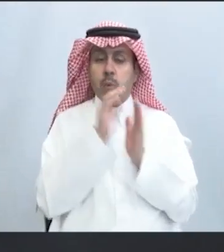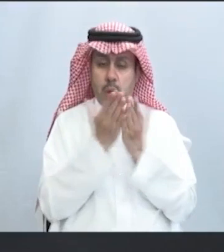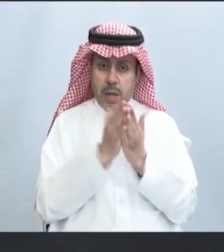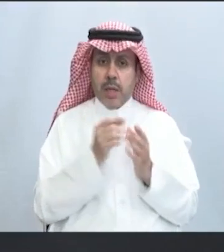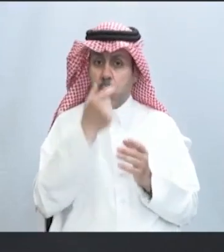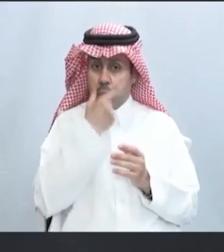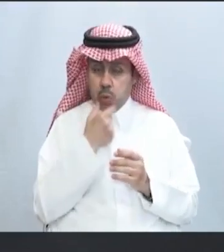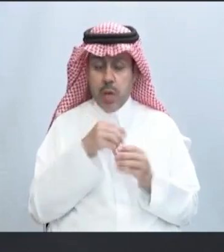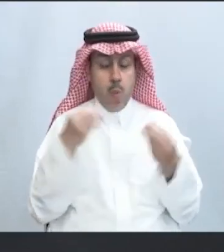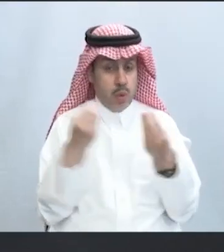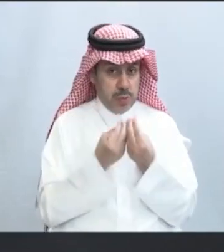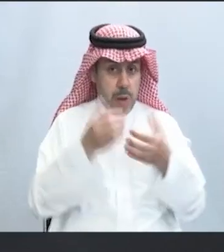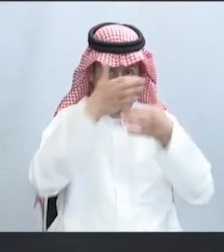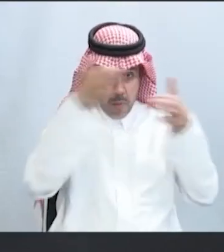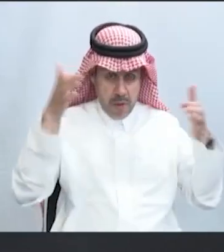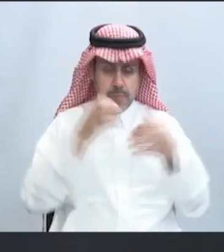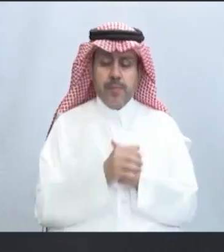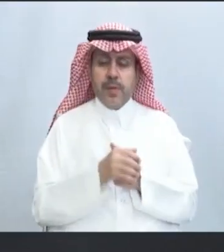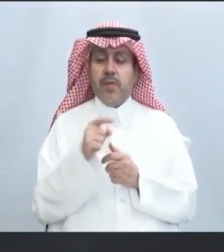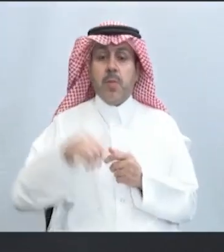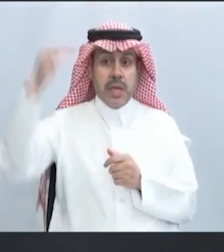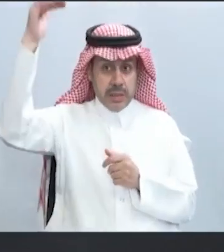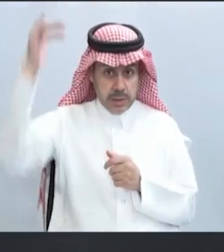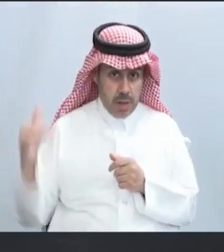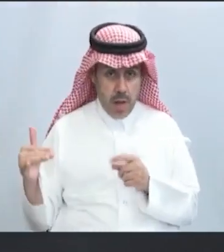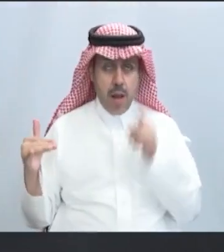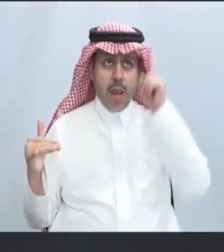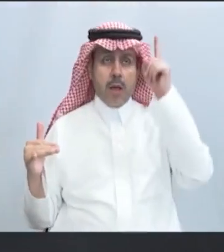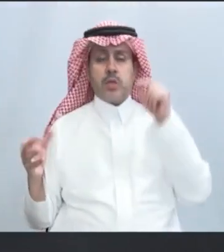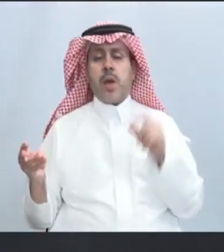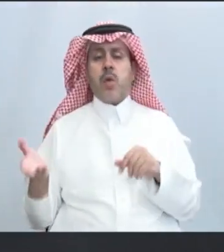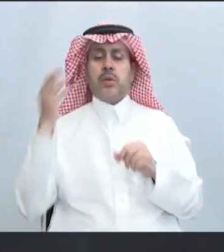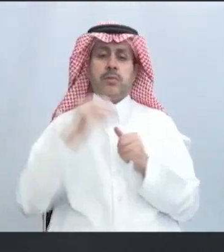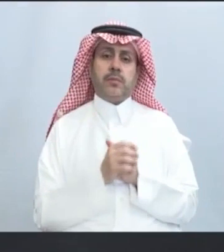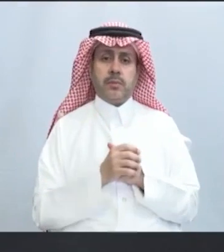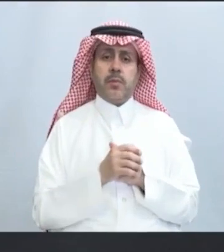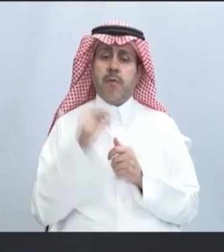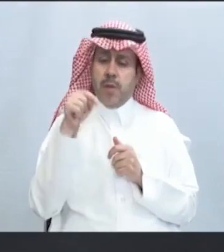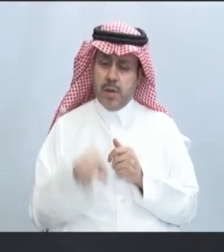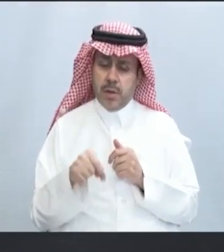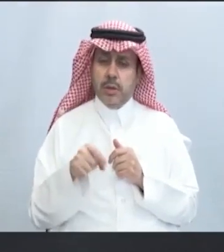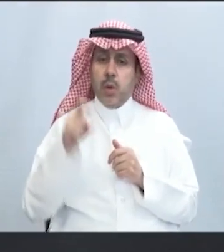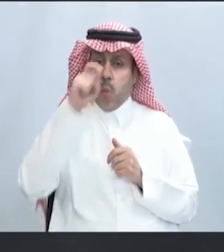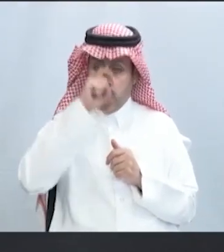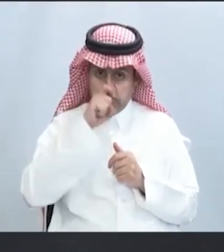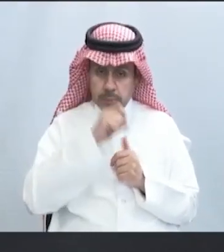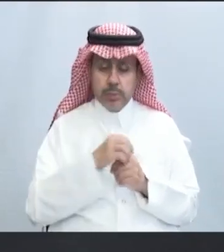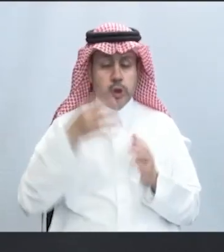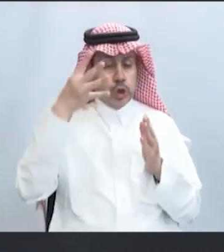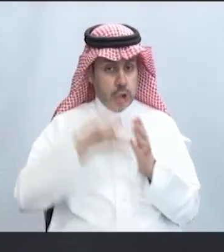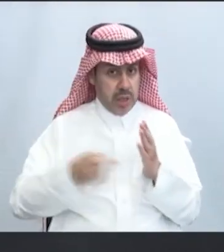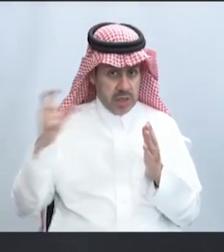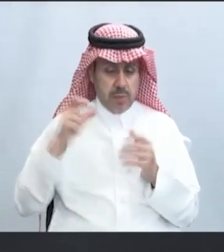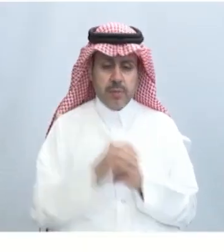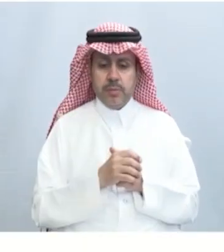الاجماع فانه مما انزله الله سبحانه وتعالى فاننا فانها تكون شريعه